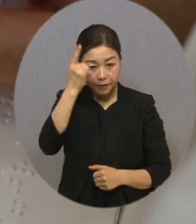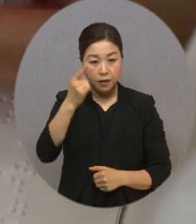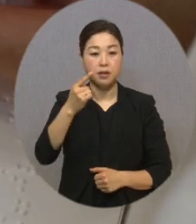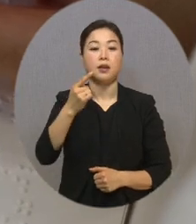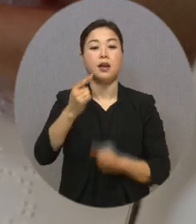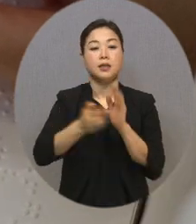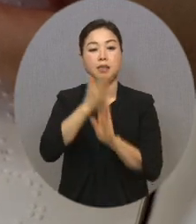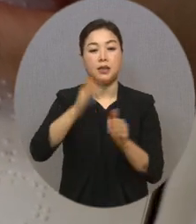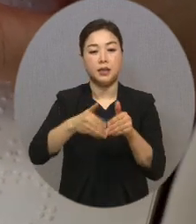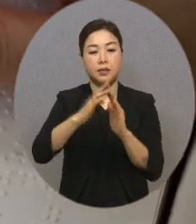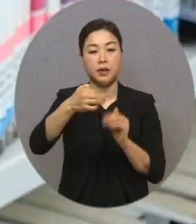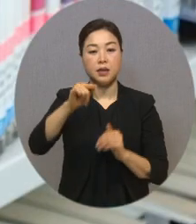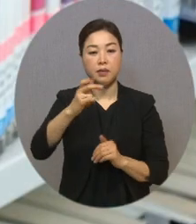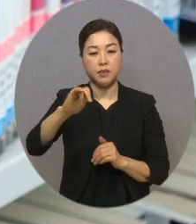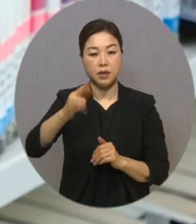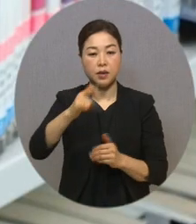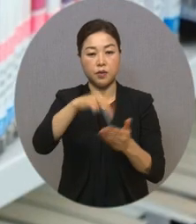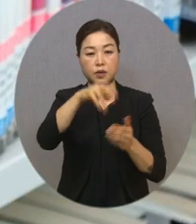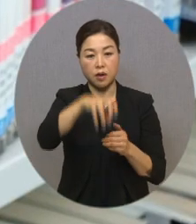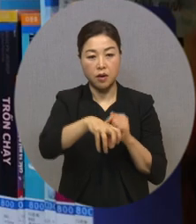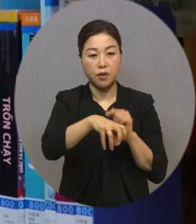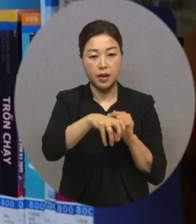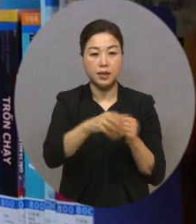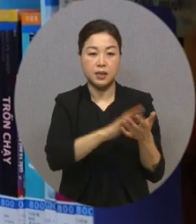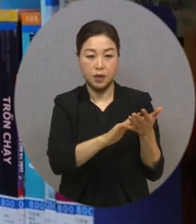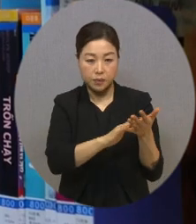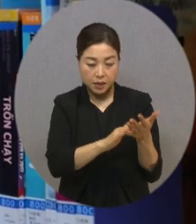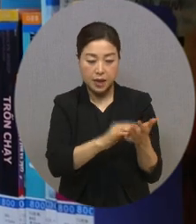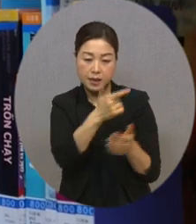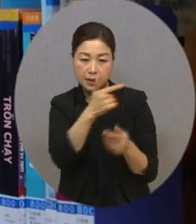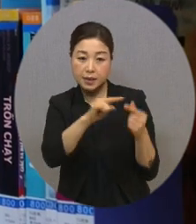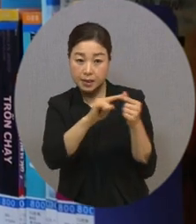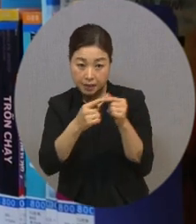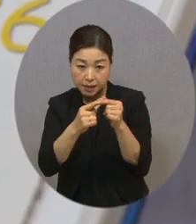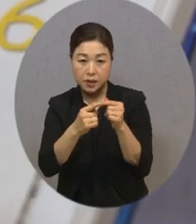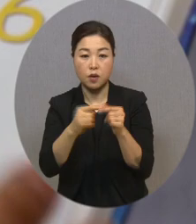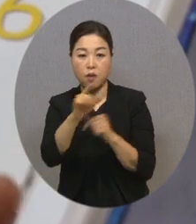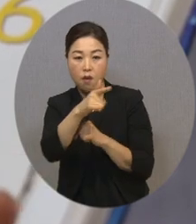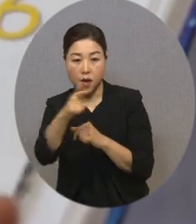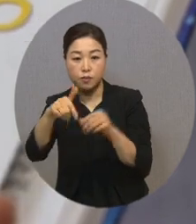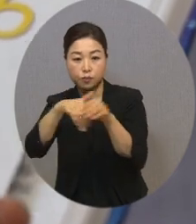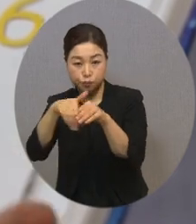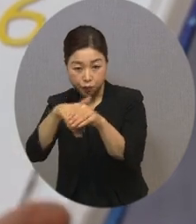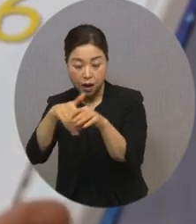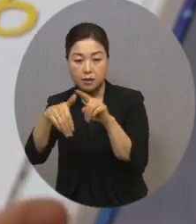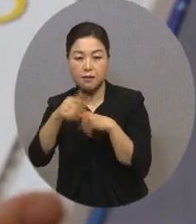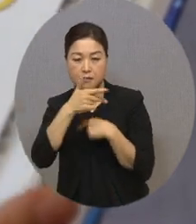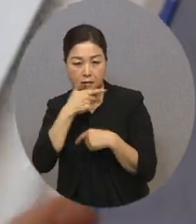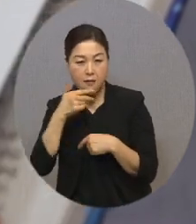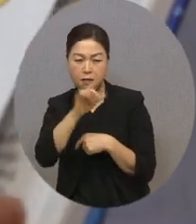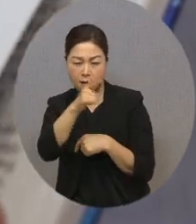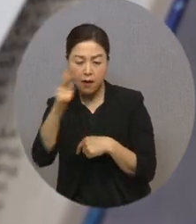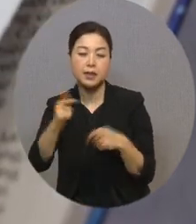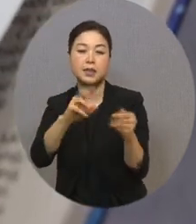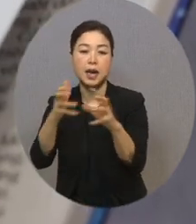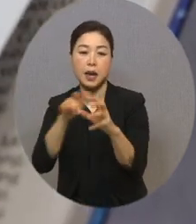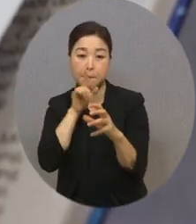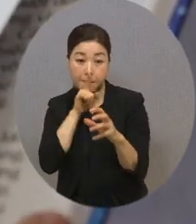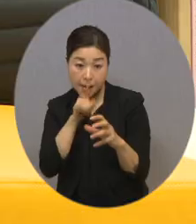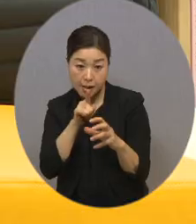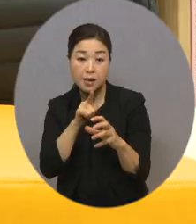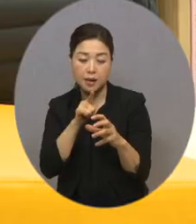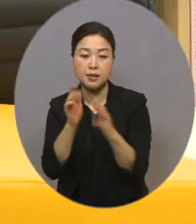삼산도서관은 점자도서, 큰글씨도서, 다문화 원문도서 등 독서 취약계층을 위한 7천여 권의 책을